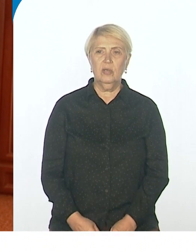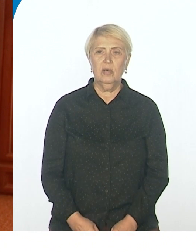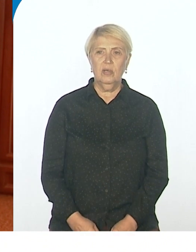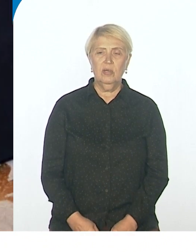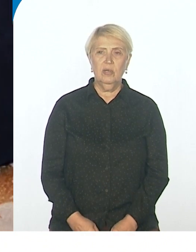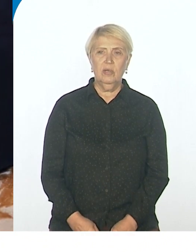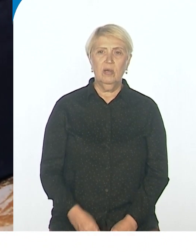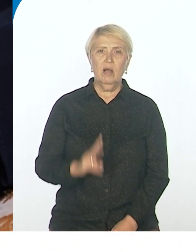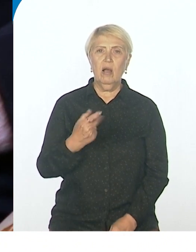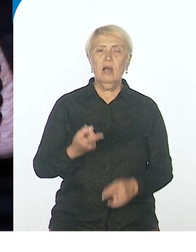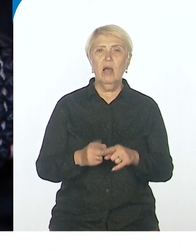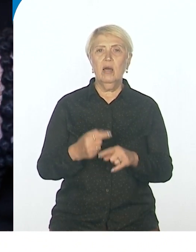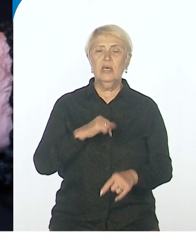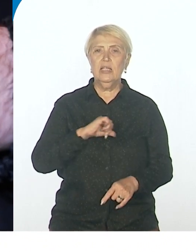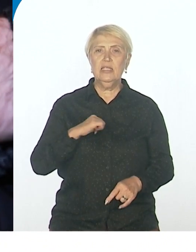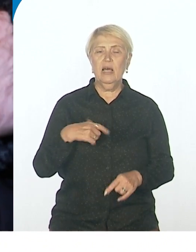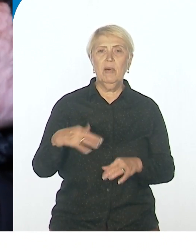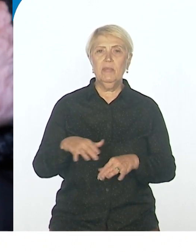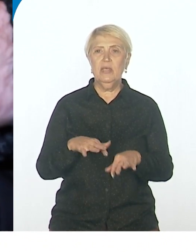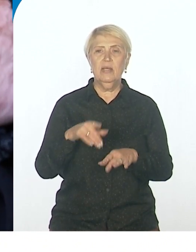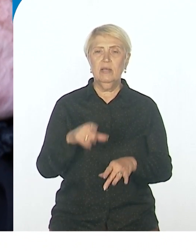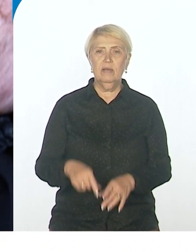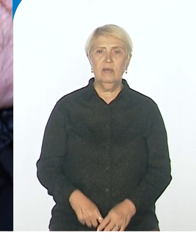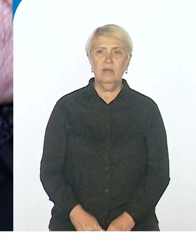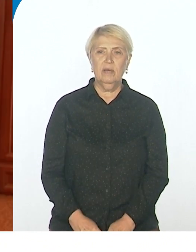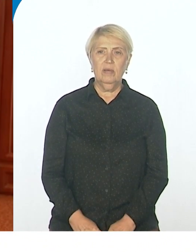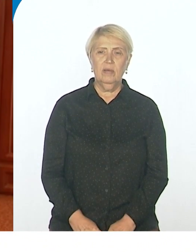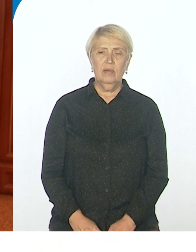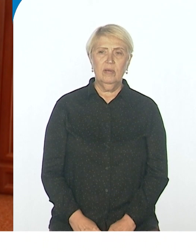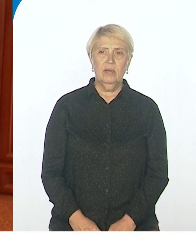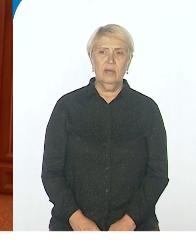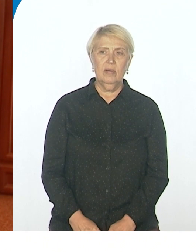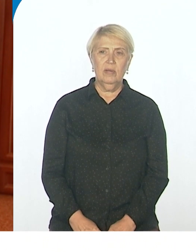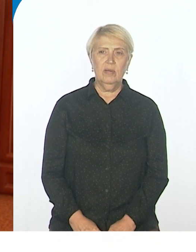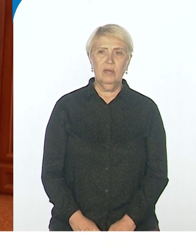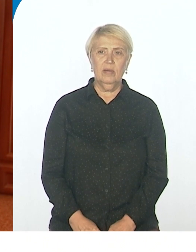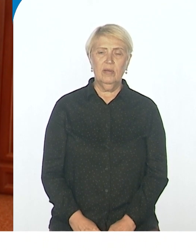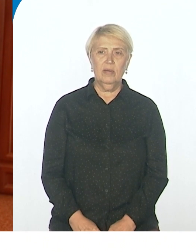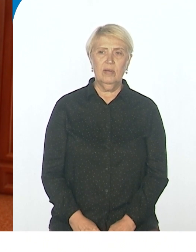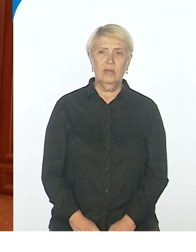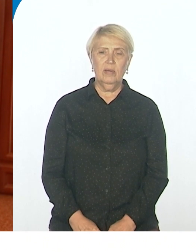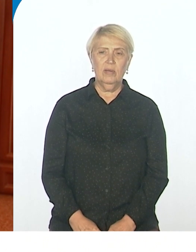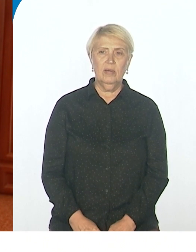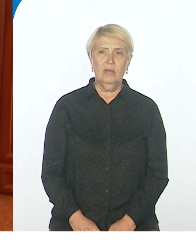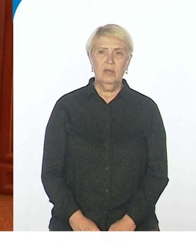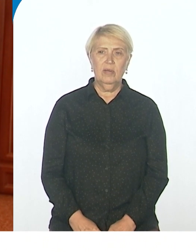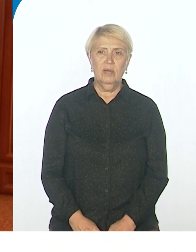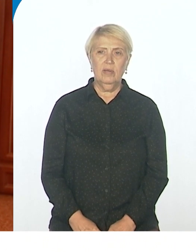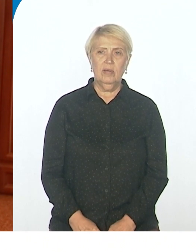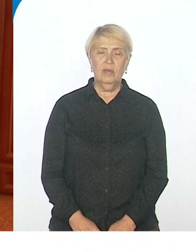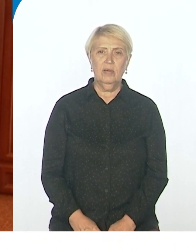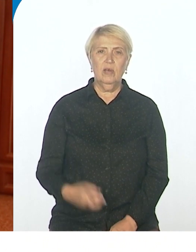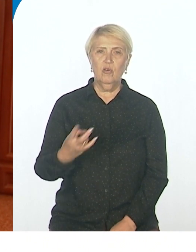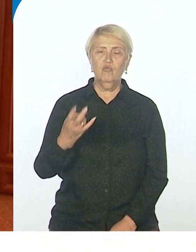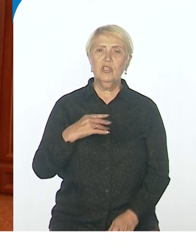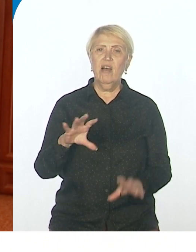самом деле. Этим же многие балуются, хоть ходят по бабушкам. Понимаете, бесы не шутят. Они это не воспринимают как